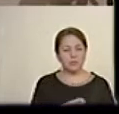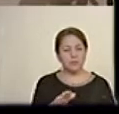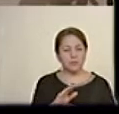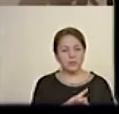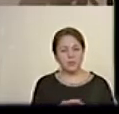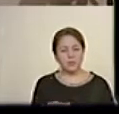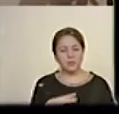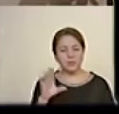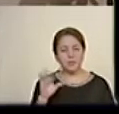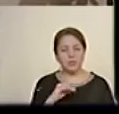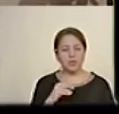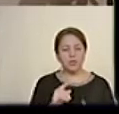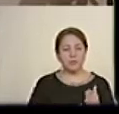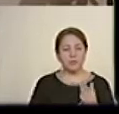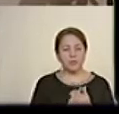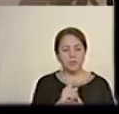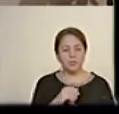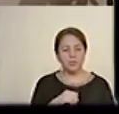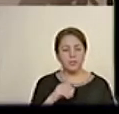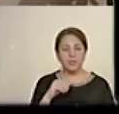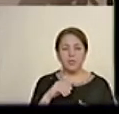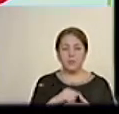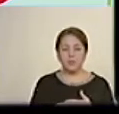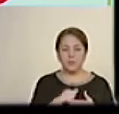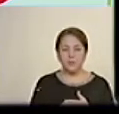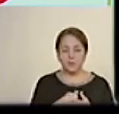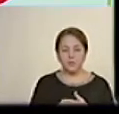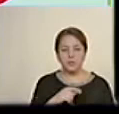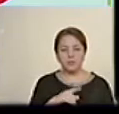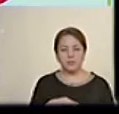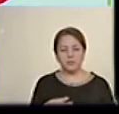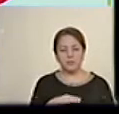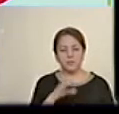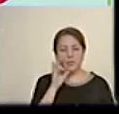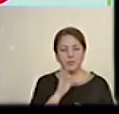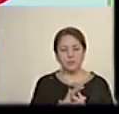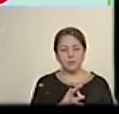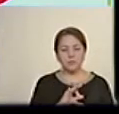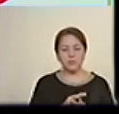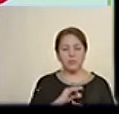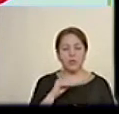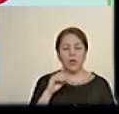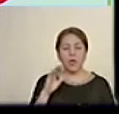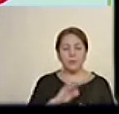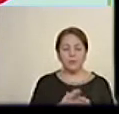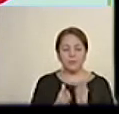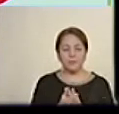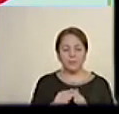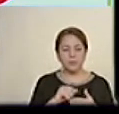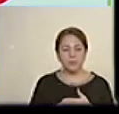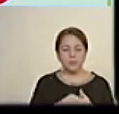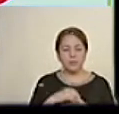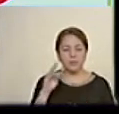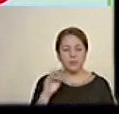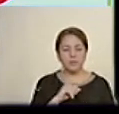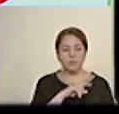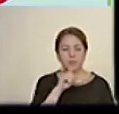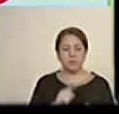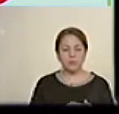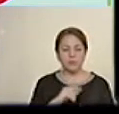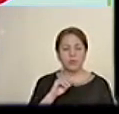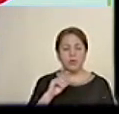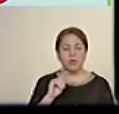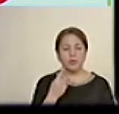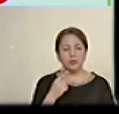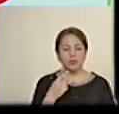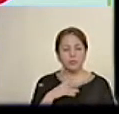проявление признака действия. Отвечают обстоятельства причины на вопросы «почему?», «от